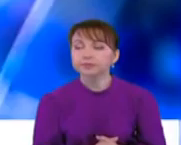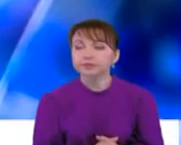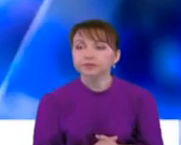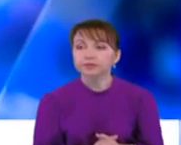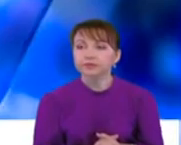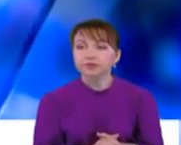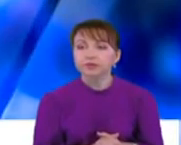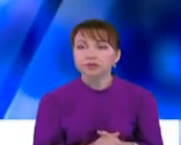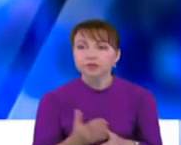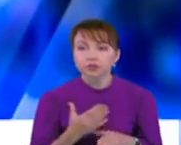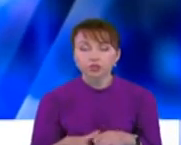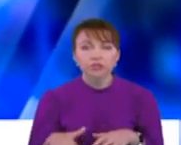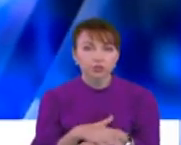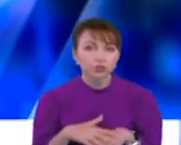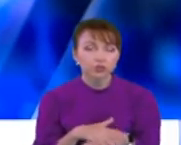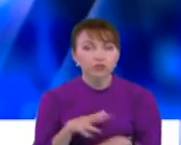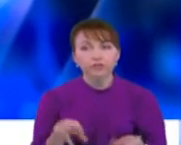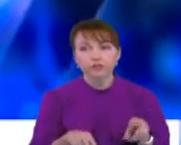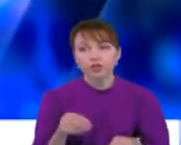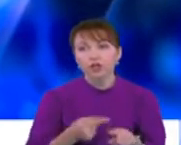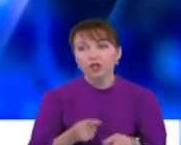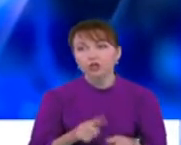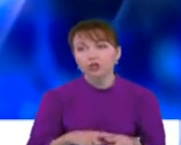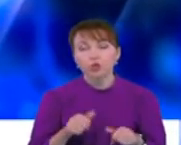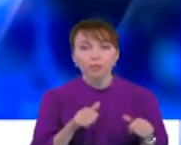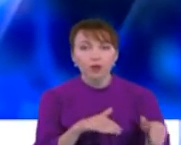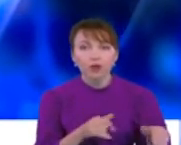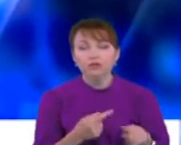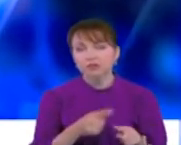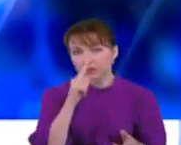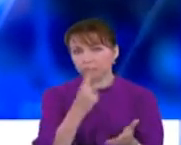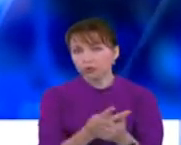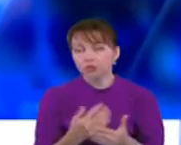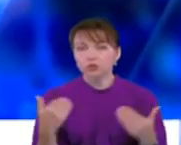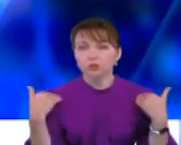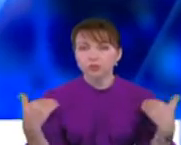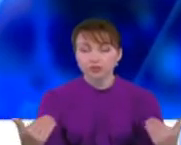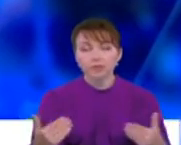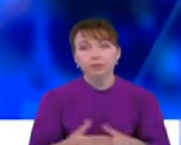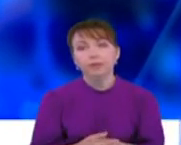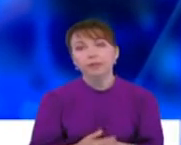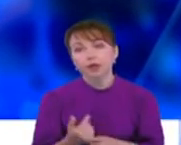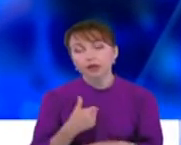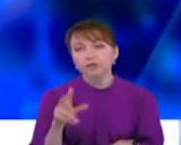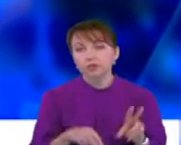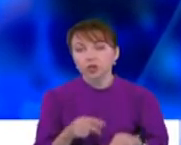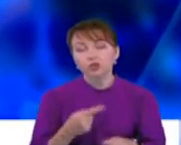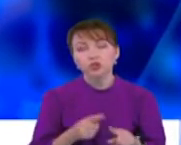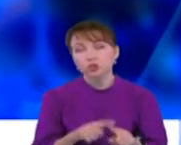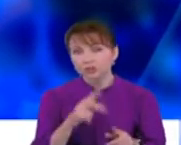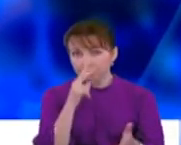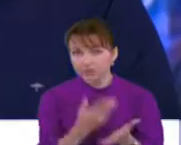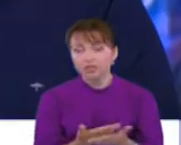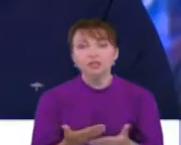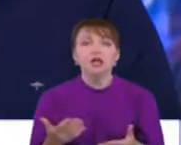контенту, вона вважає, що парад – це демонстрація міці, але як професійного військового, вважаю, що все-таки демонстрація військової міці,